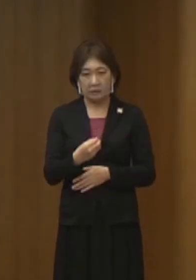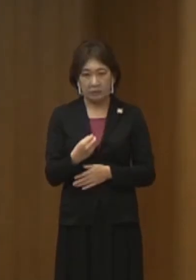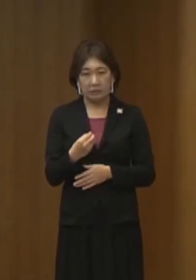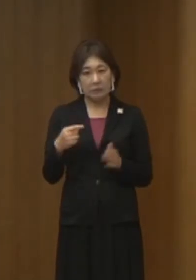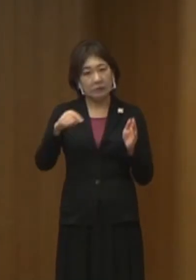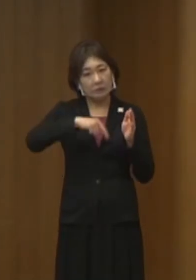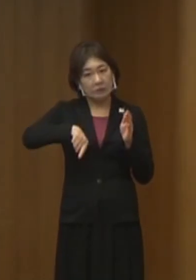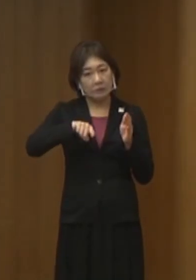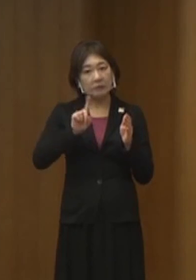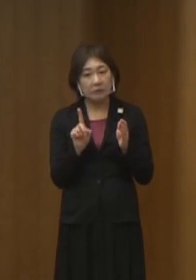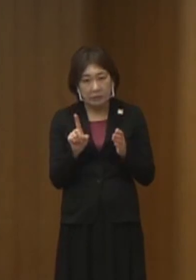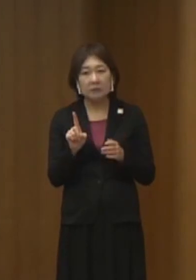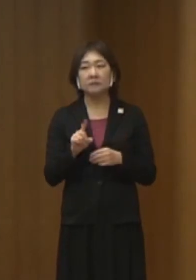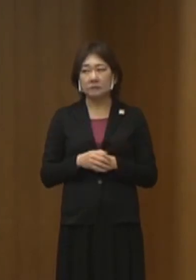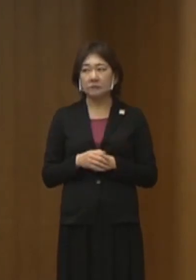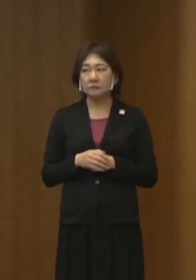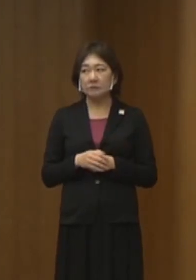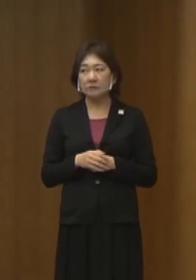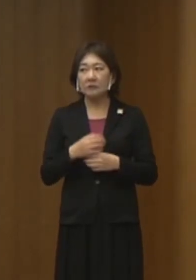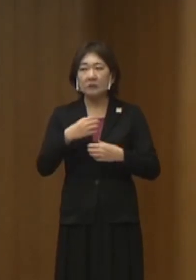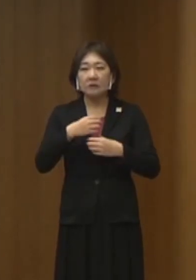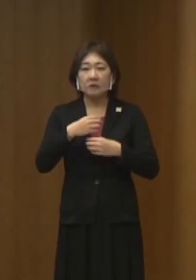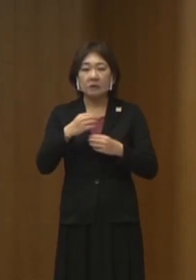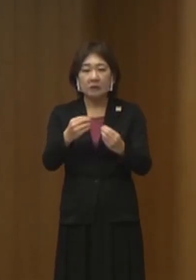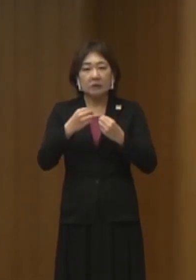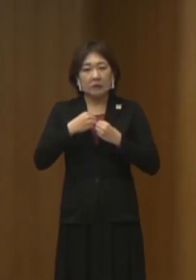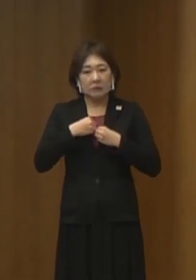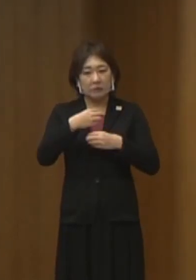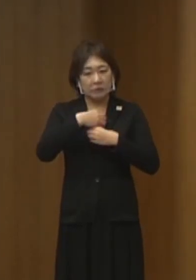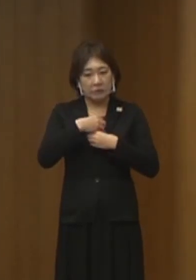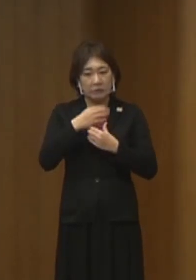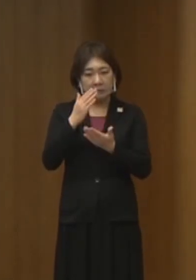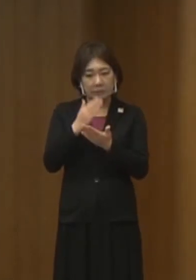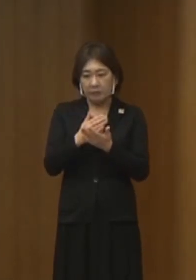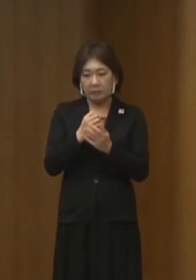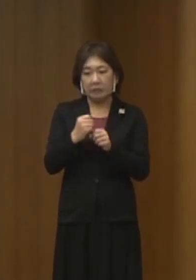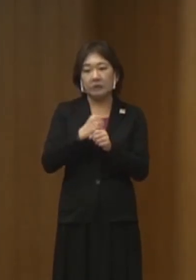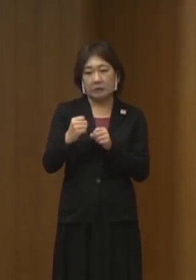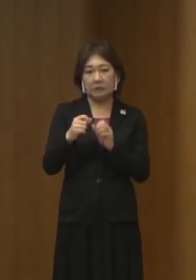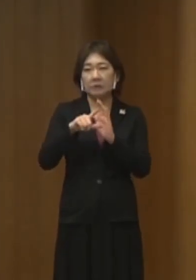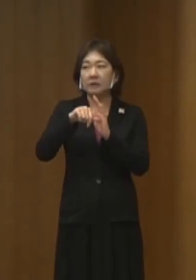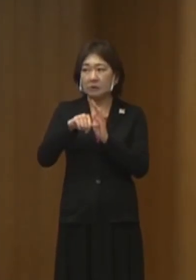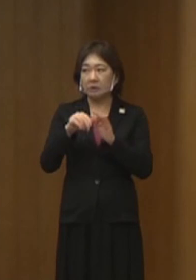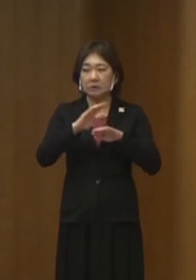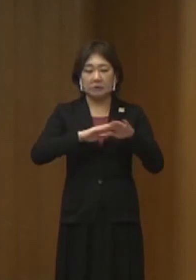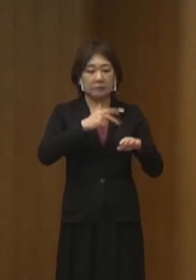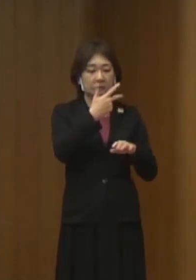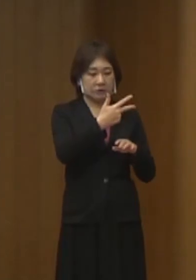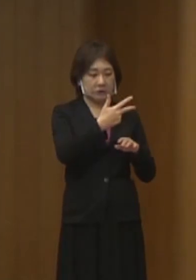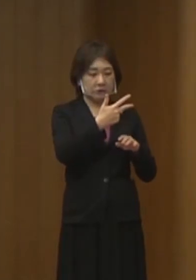ず、感染リスクを回避できない場合、札幌市内、そして旭川市内